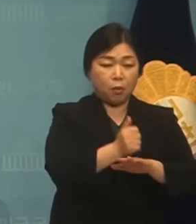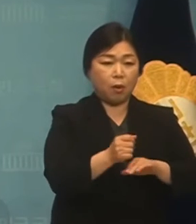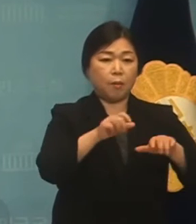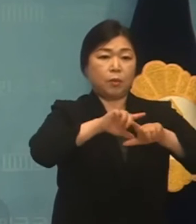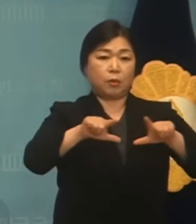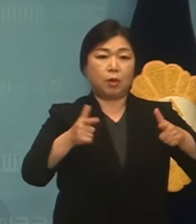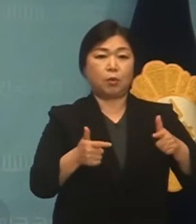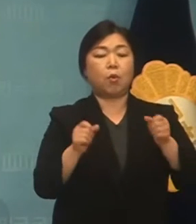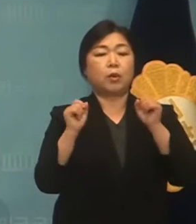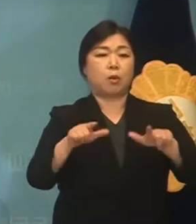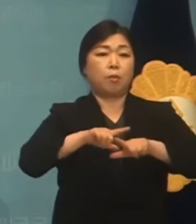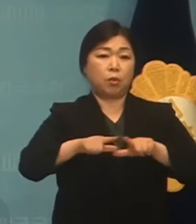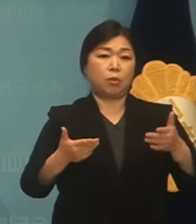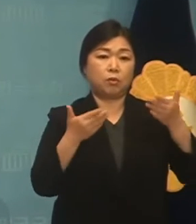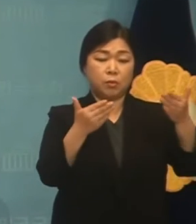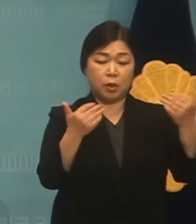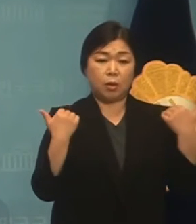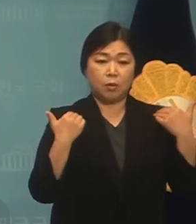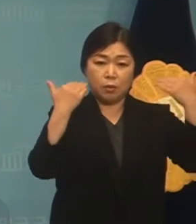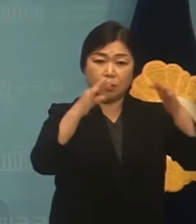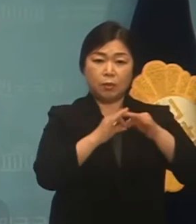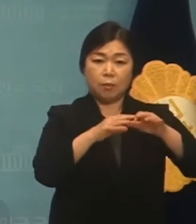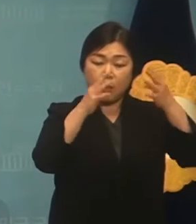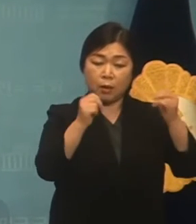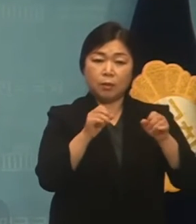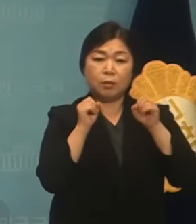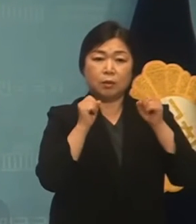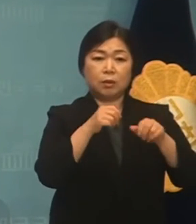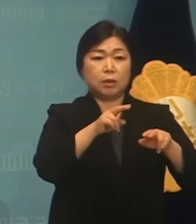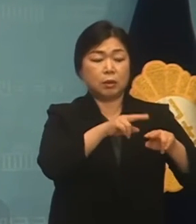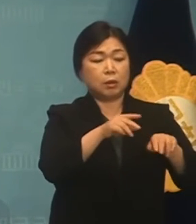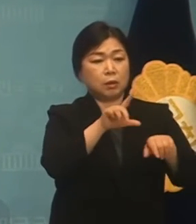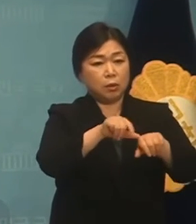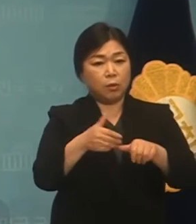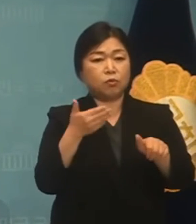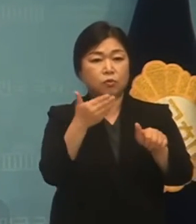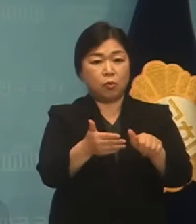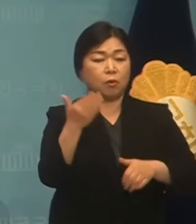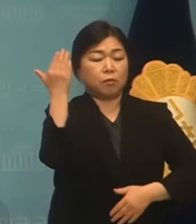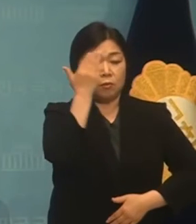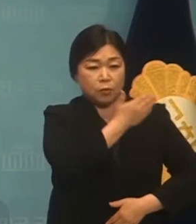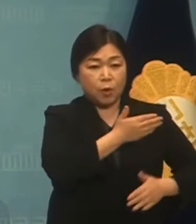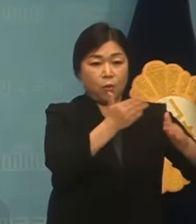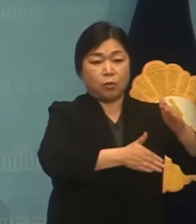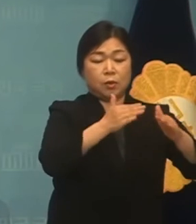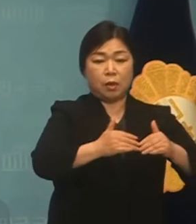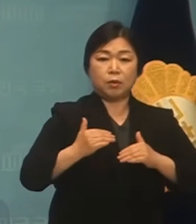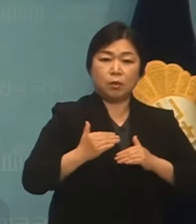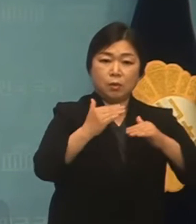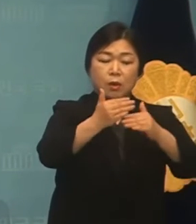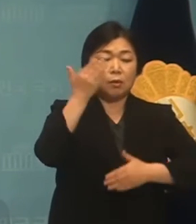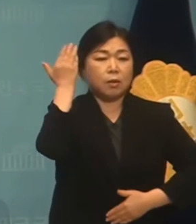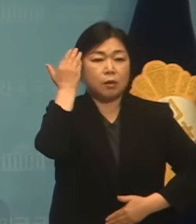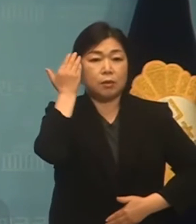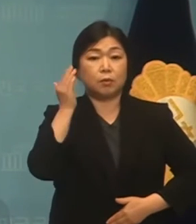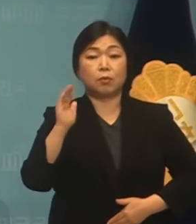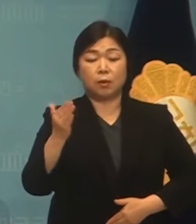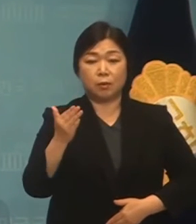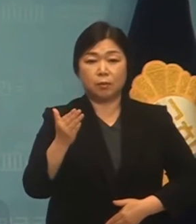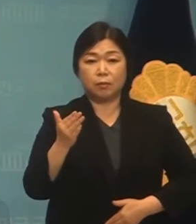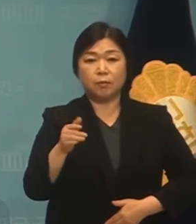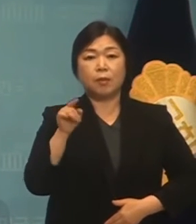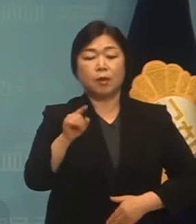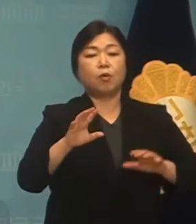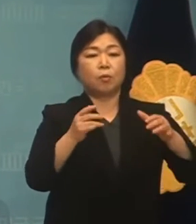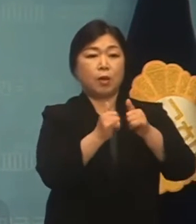평등이 이루어지는 사회, 성장을 통해 많은 기회가 보장되는 사회, 투명하고 공정한 절차가 상식이 되는 사회,